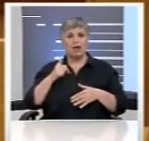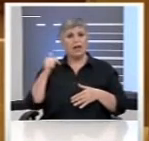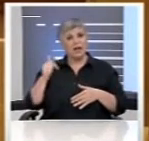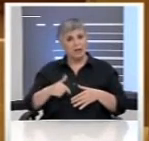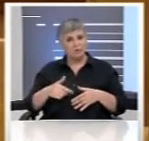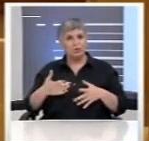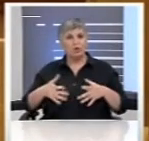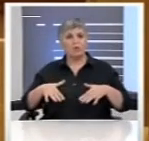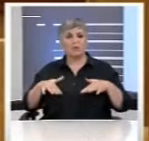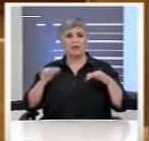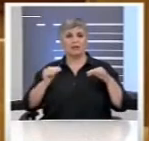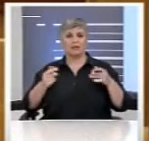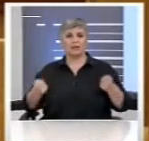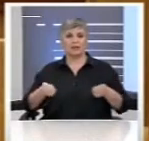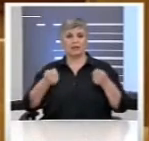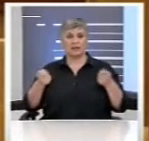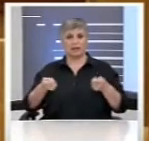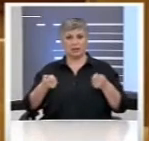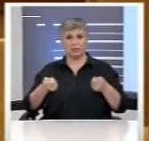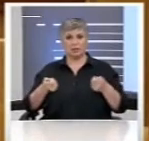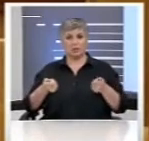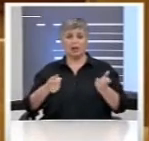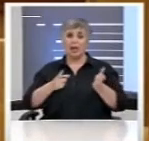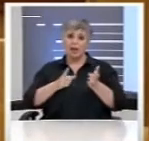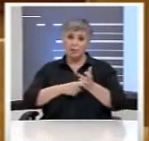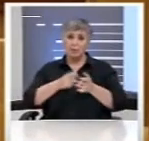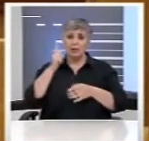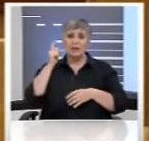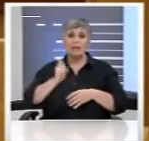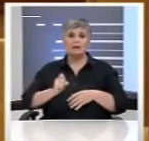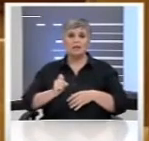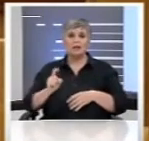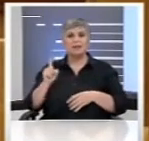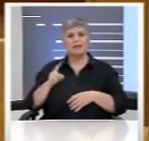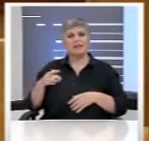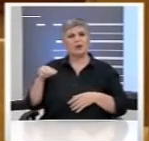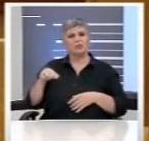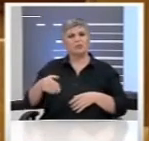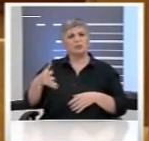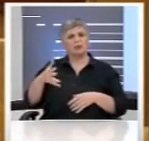ο κ. Μητσοτάκης να ξέρει ότι ένα από αυτά είναι ακριβώς